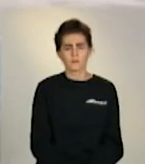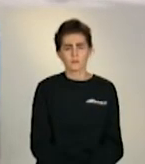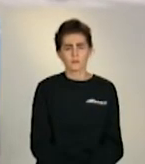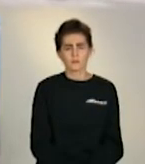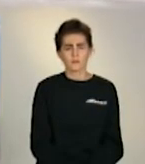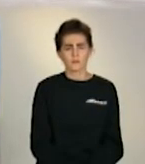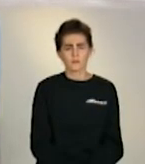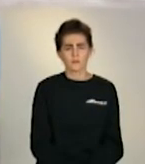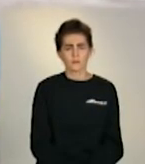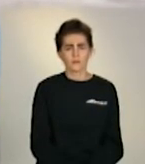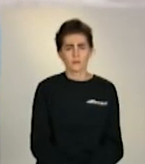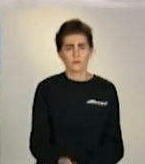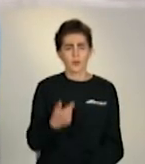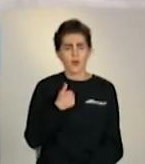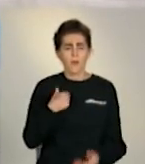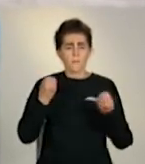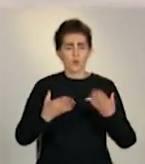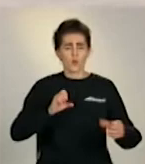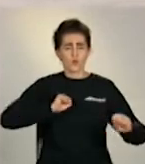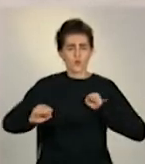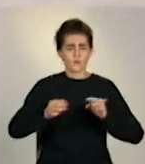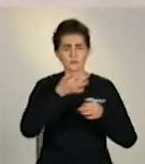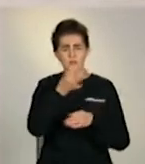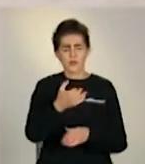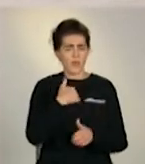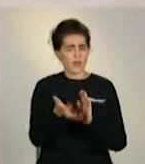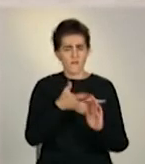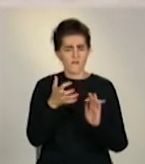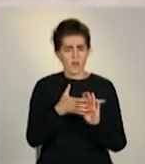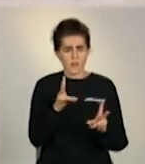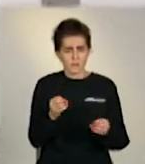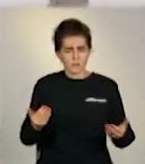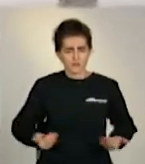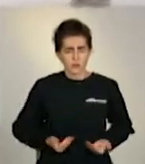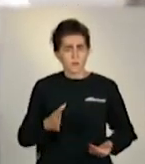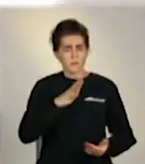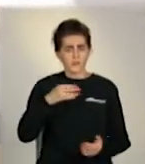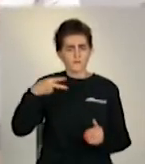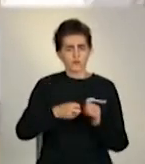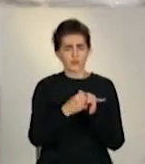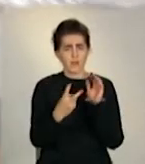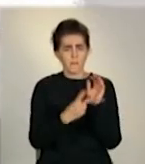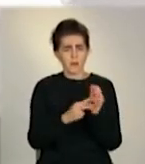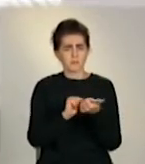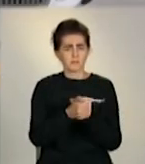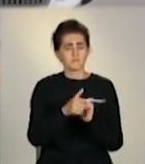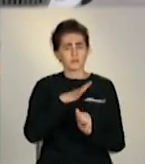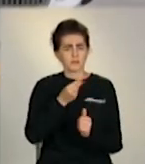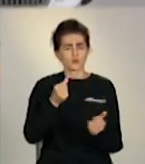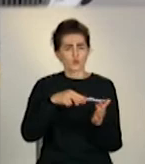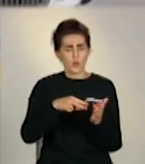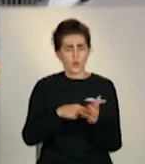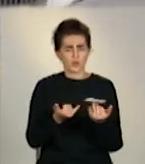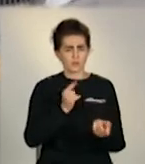руководством, що не вистачає нам на життя. Шофери кажуть, востаннє тариф змінювали в 2017-му. Салони майже